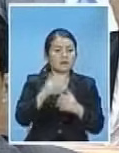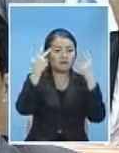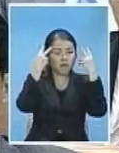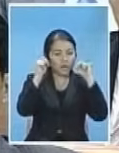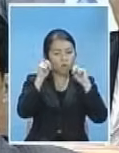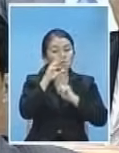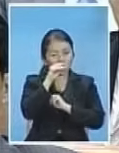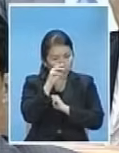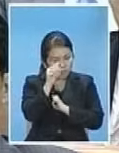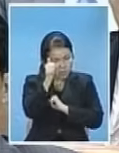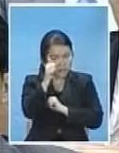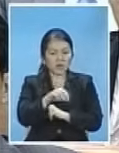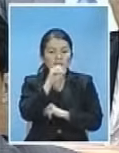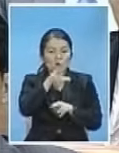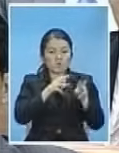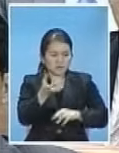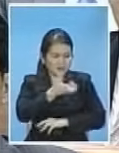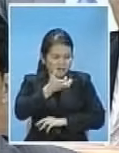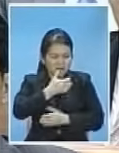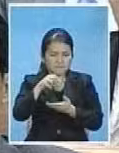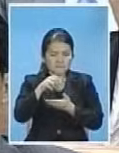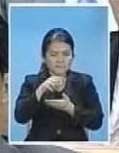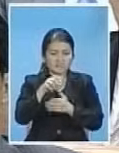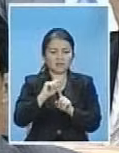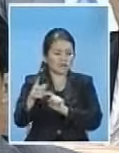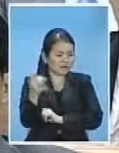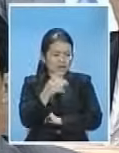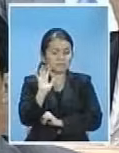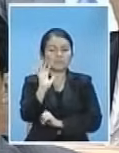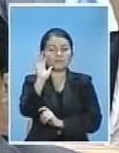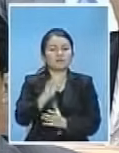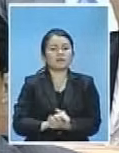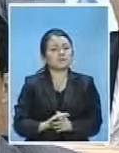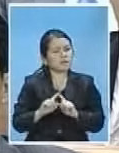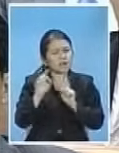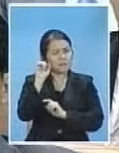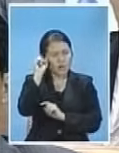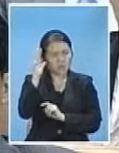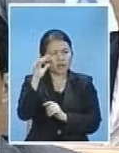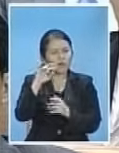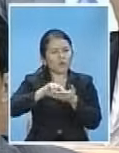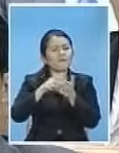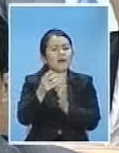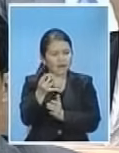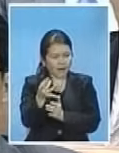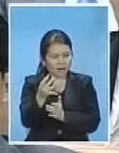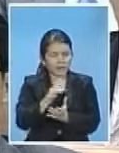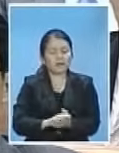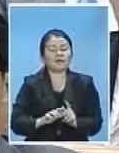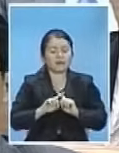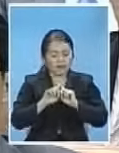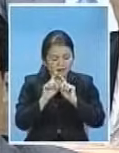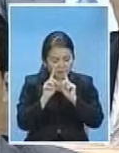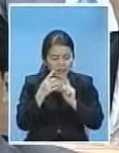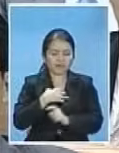ไม่แก้ไขไม่แก้แค้นแต่ว่าผมก็ไม่เข้าใจความหมายคืออะไรนะครับแต่ว่าที่อยากจะเรียนก็